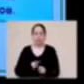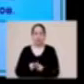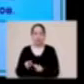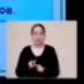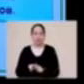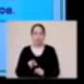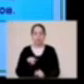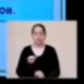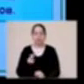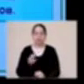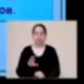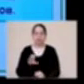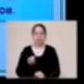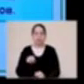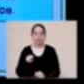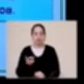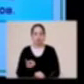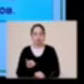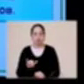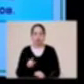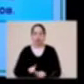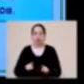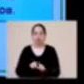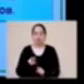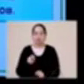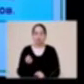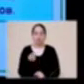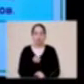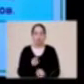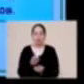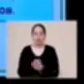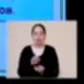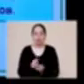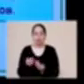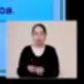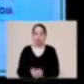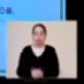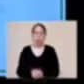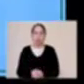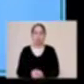вредителей, жуков, саранчу, а также мелких грызунов.